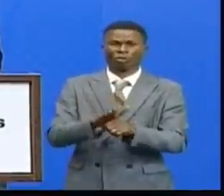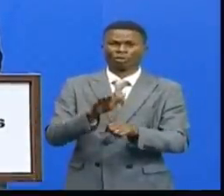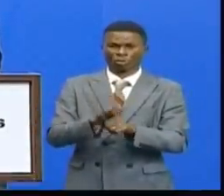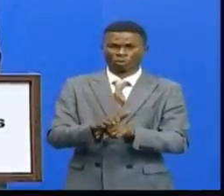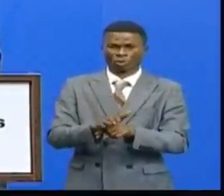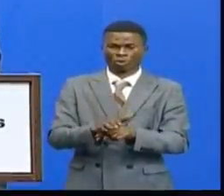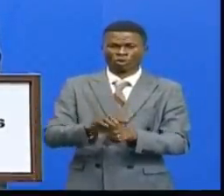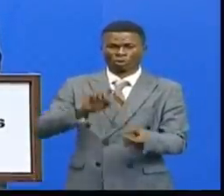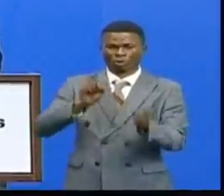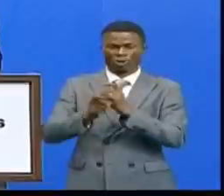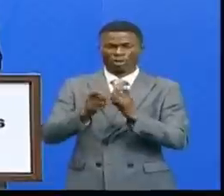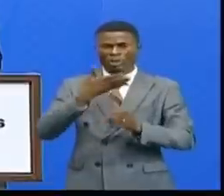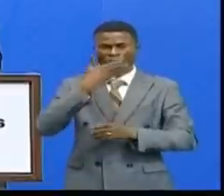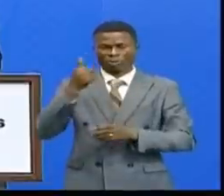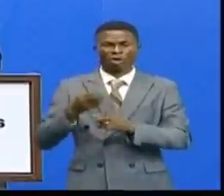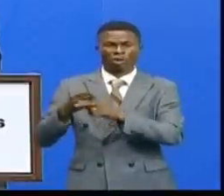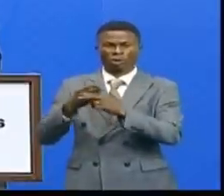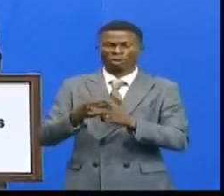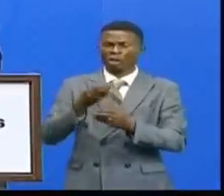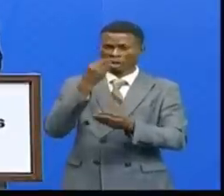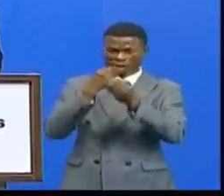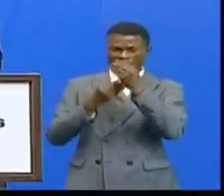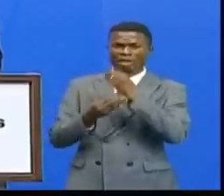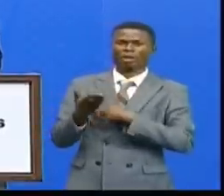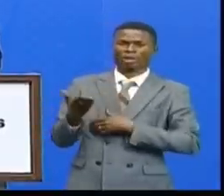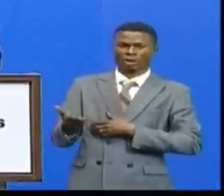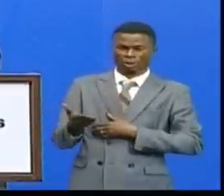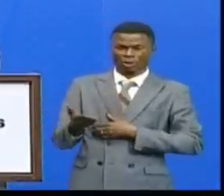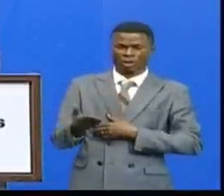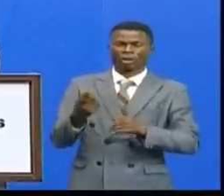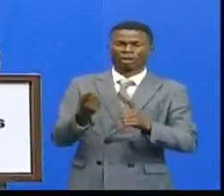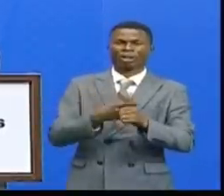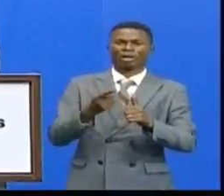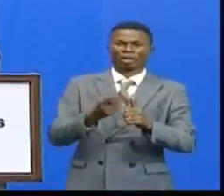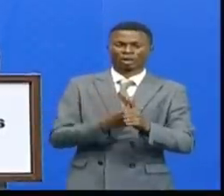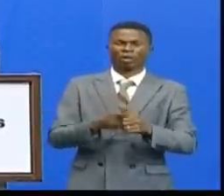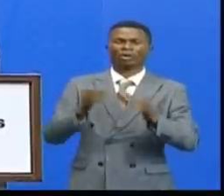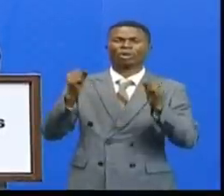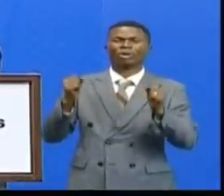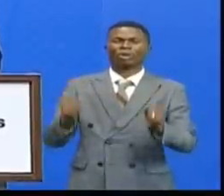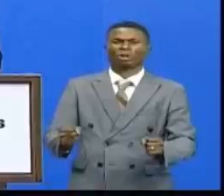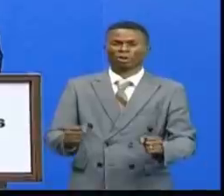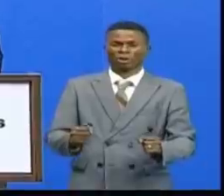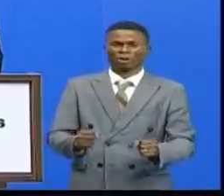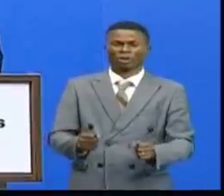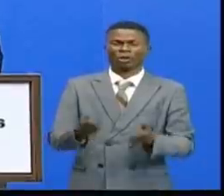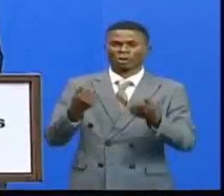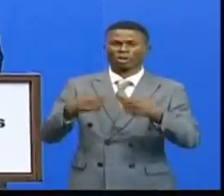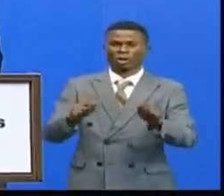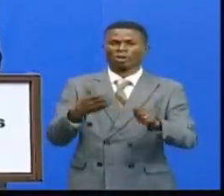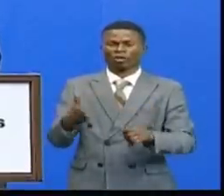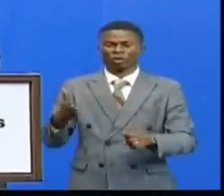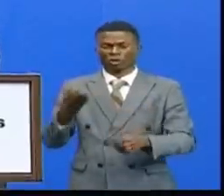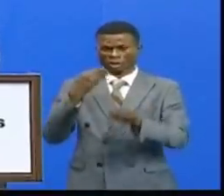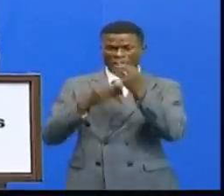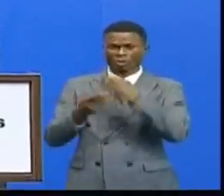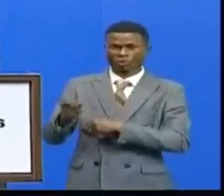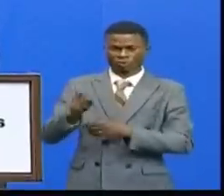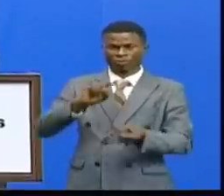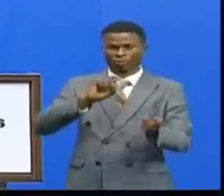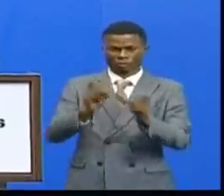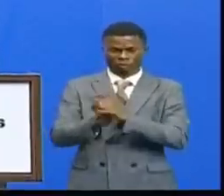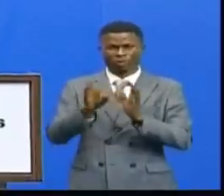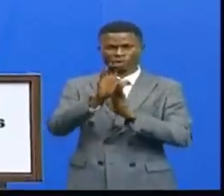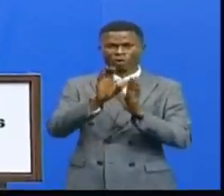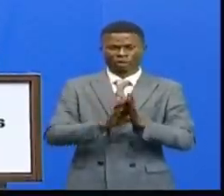à l'amélioration de la sécurité alimentaire, notamment par la stabilisation de prix de certaines denrées, à l'amélioration